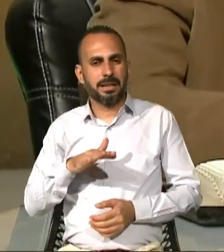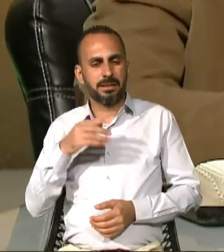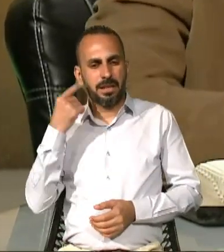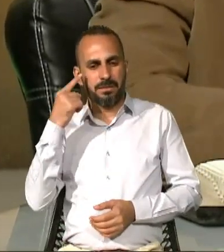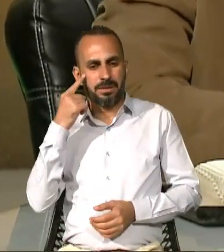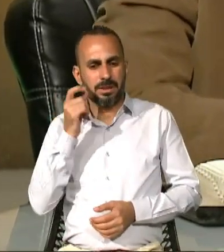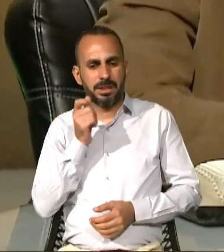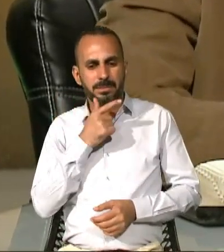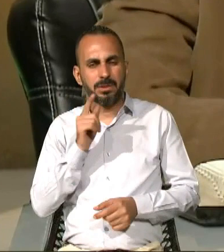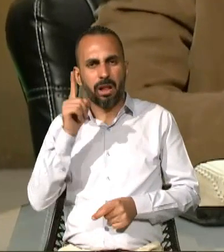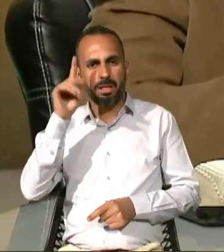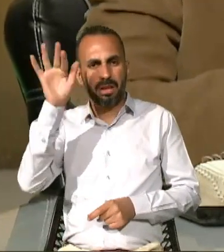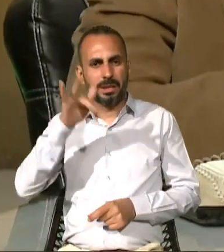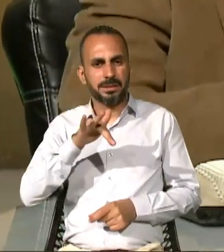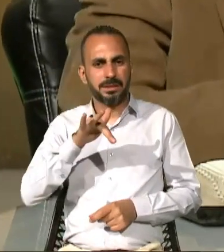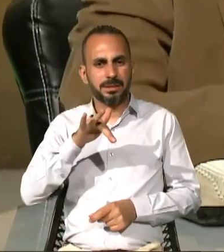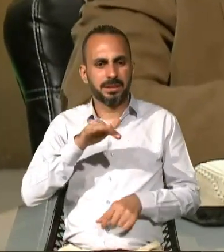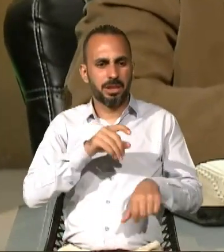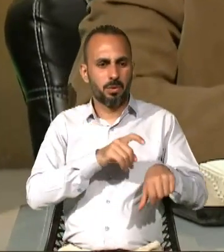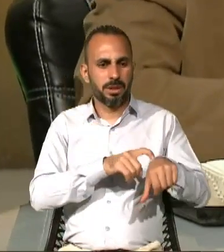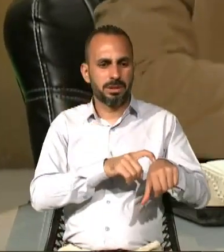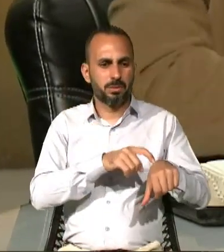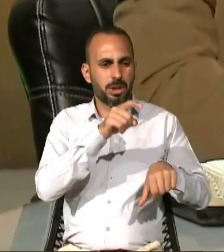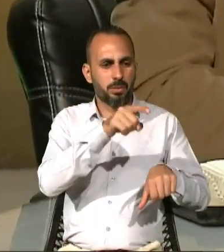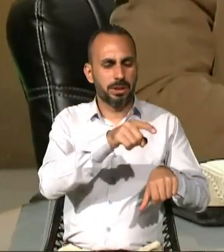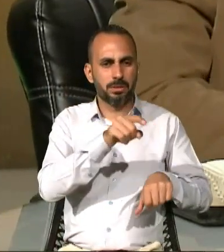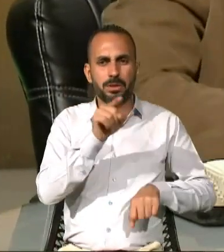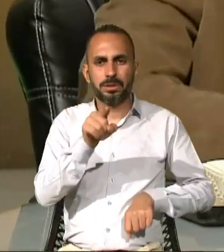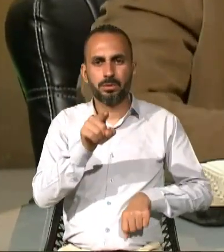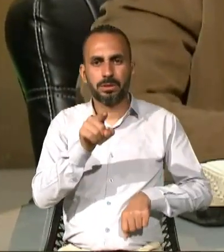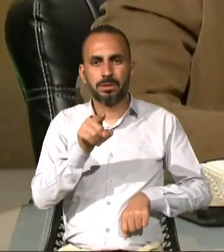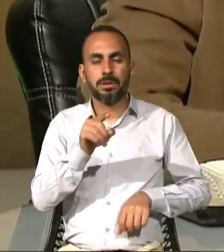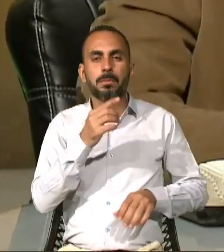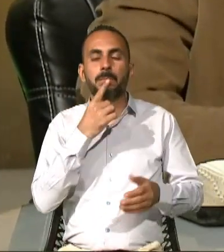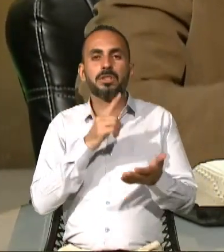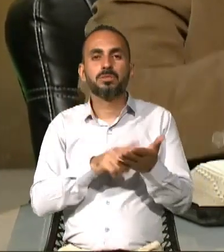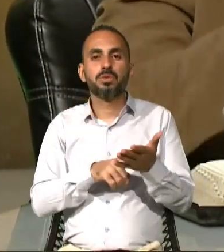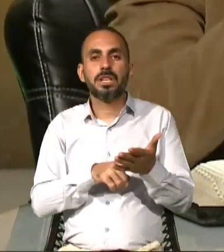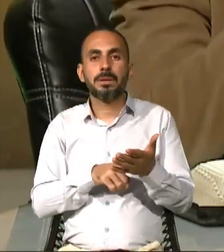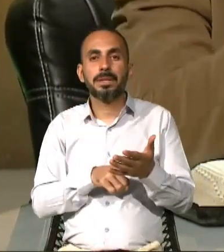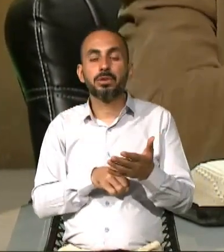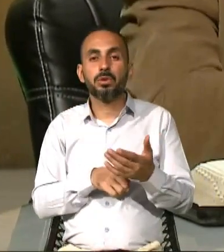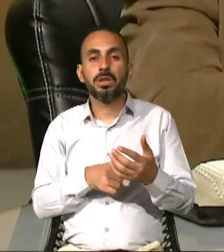وادخل في التفاصيل دي. انا دخلت نفسي في حاره مش قصد الرب. امال ايه قصد الرب؟